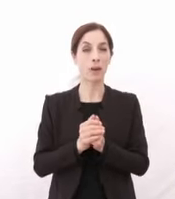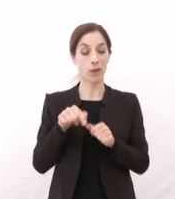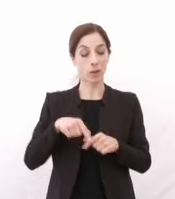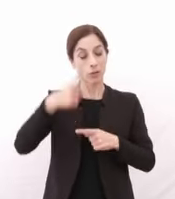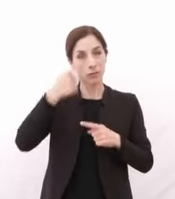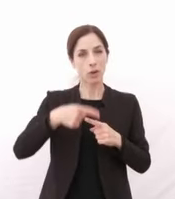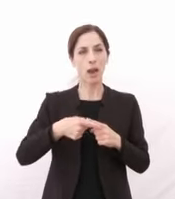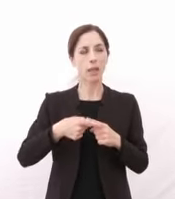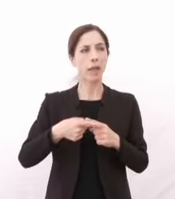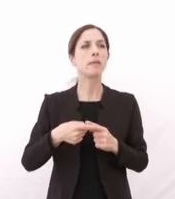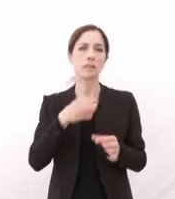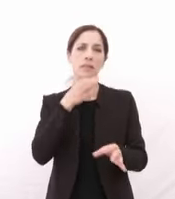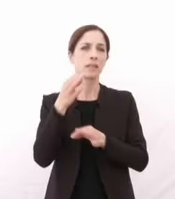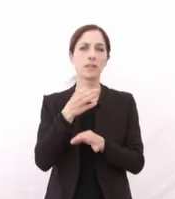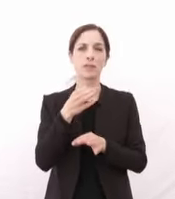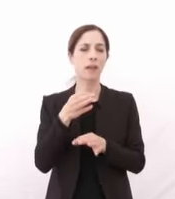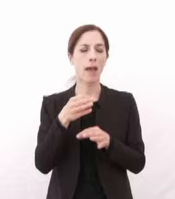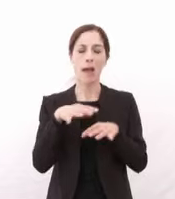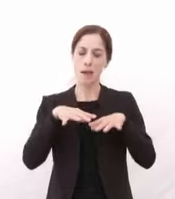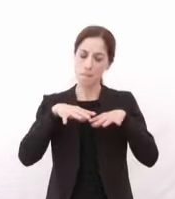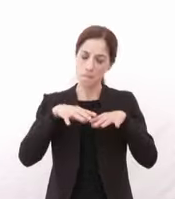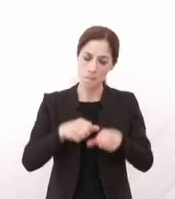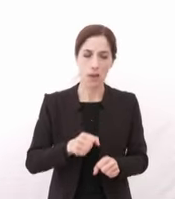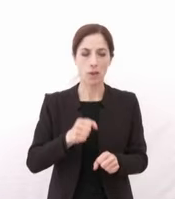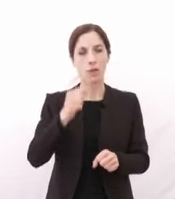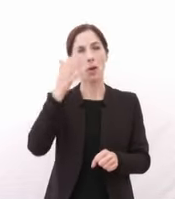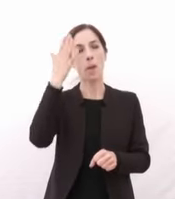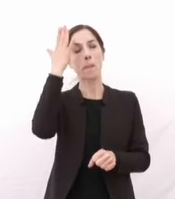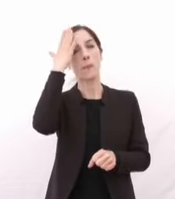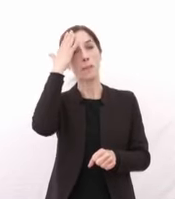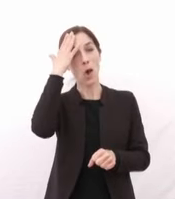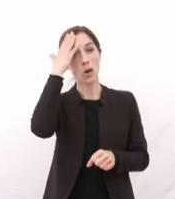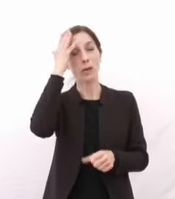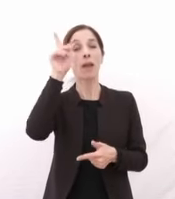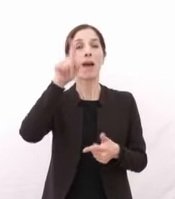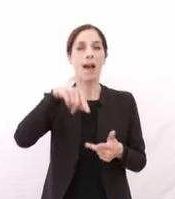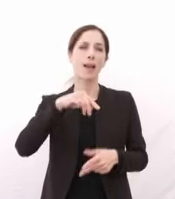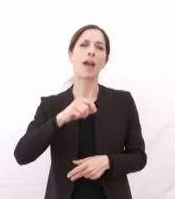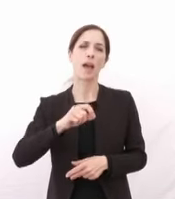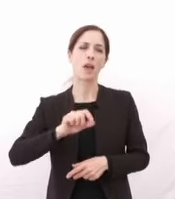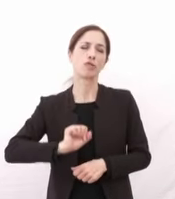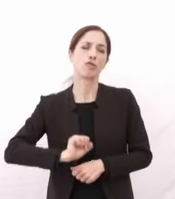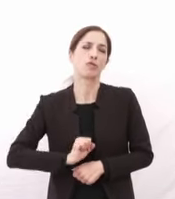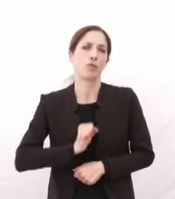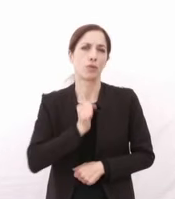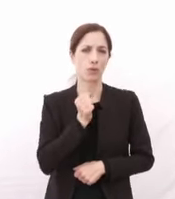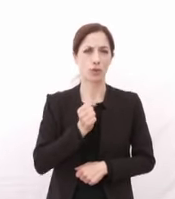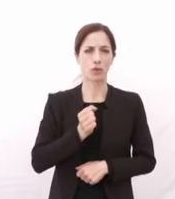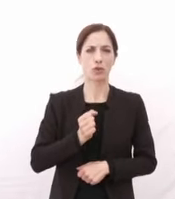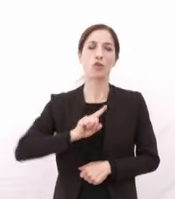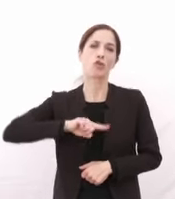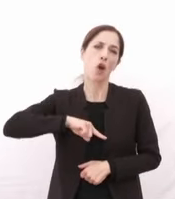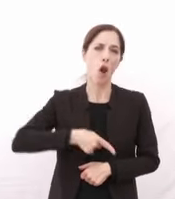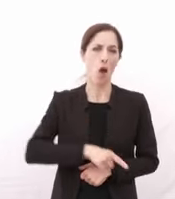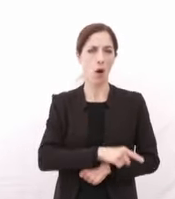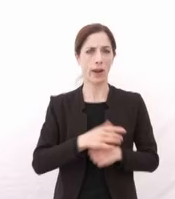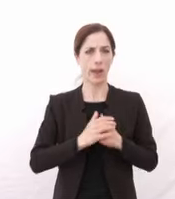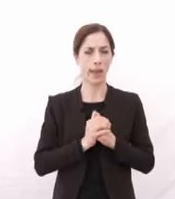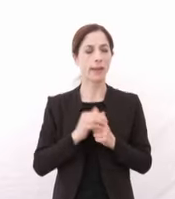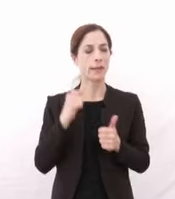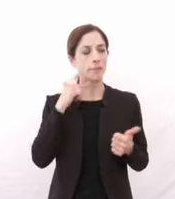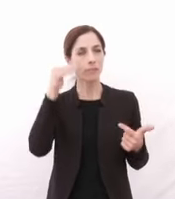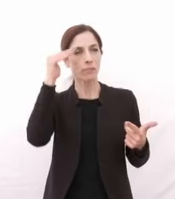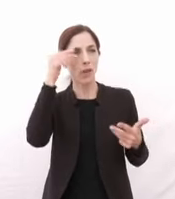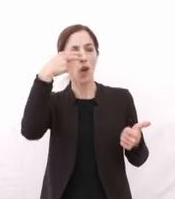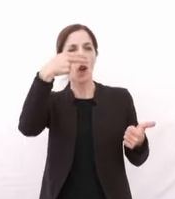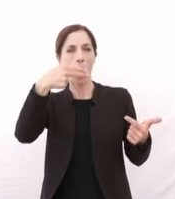memoria, un percorso di impegno e un percorso di dolore. Rileggere i loro nomi e ripercorrere le loro